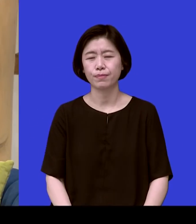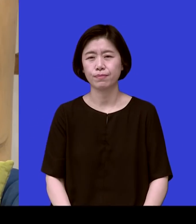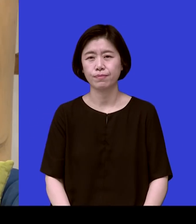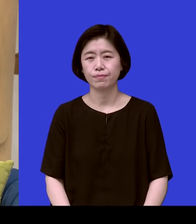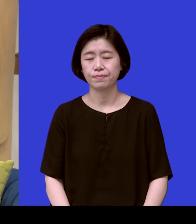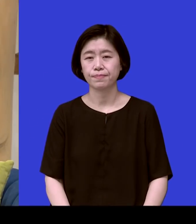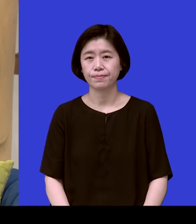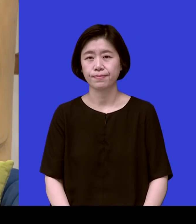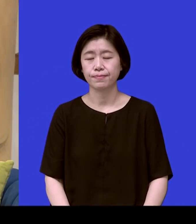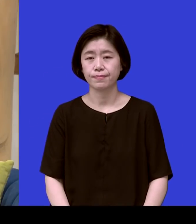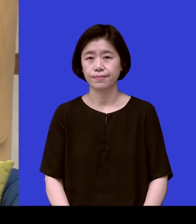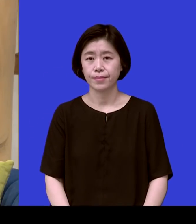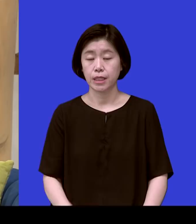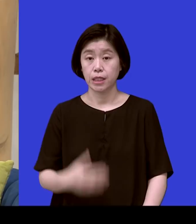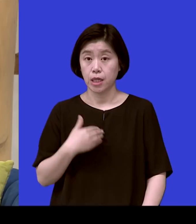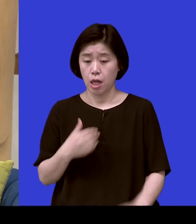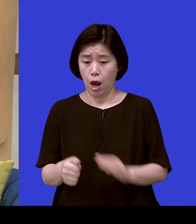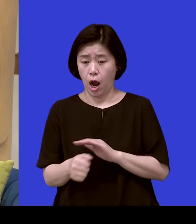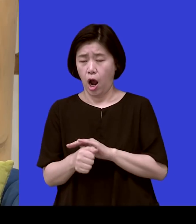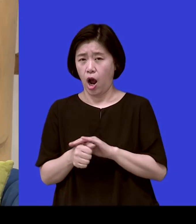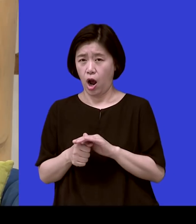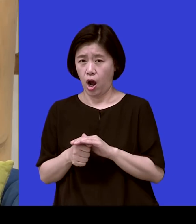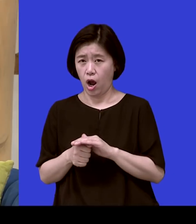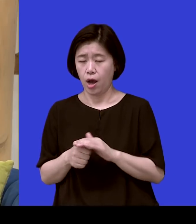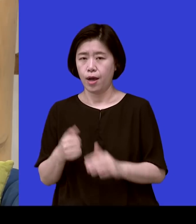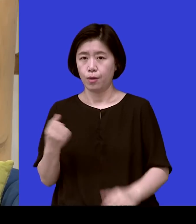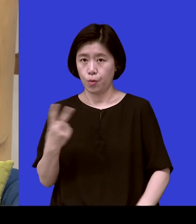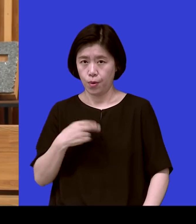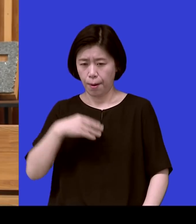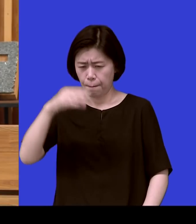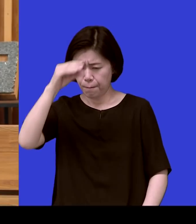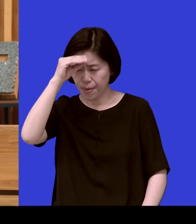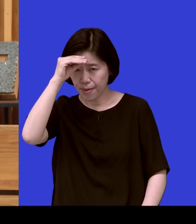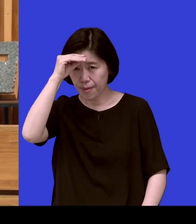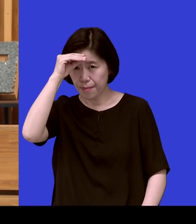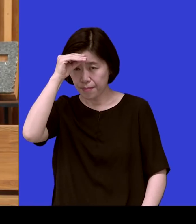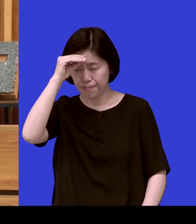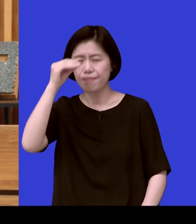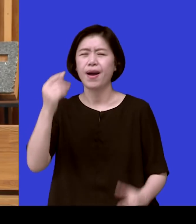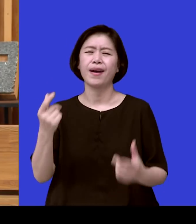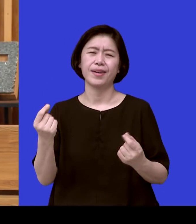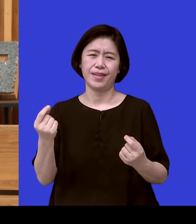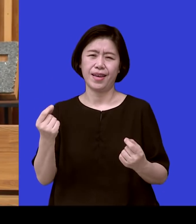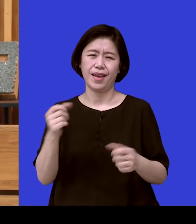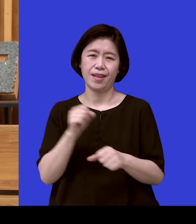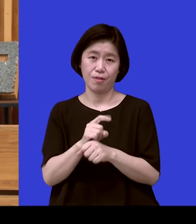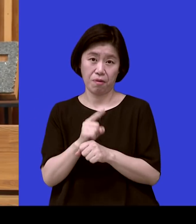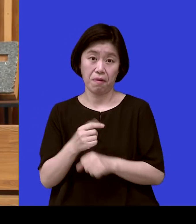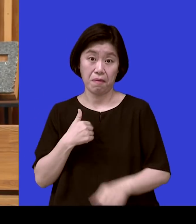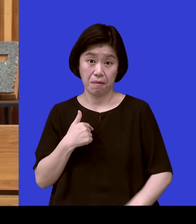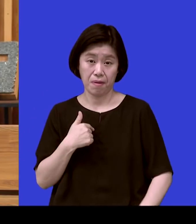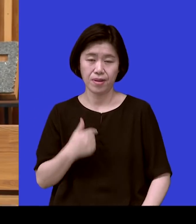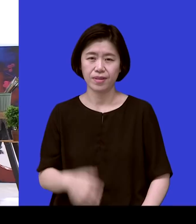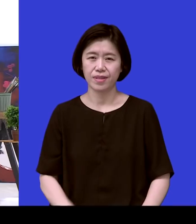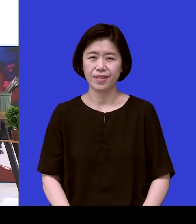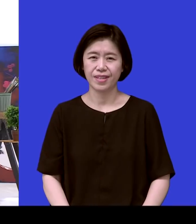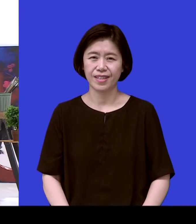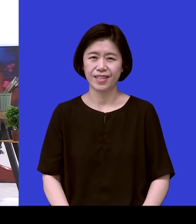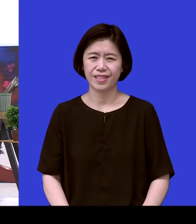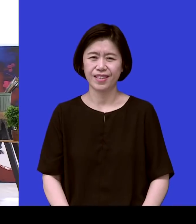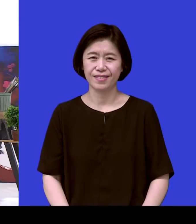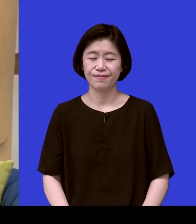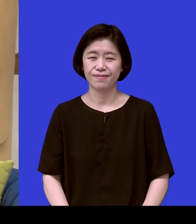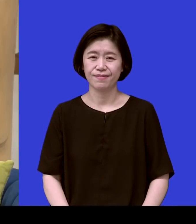예. 저는 약간 겁도 많고 범생이 스타일이라면 그래서 어느 집에나 그 얘기가 있잖아요. 지혜비 닮아가지고 저거 그냥